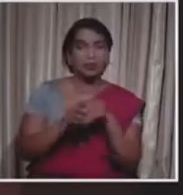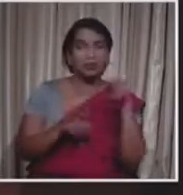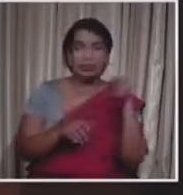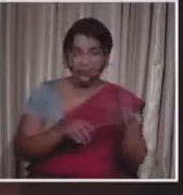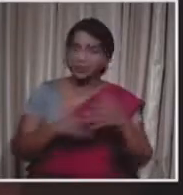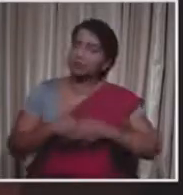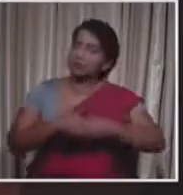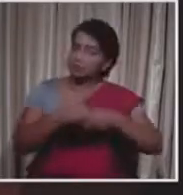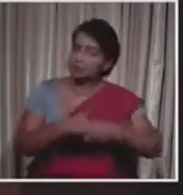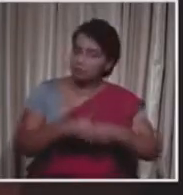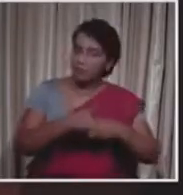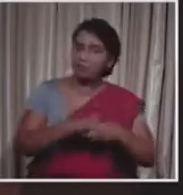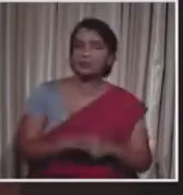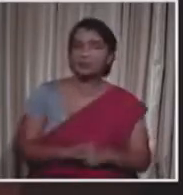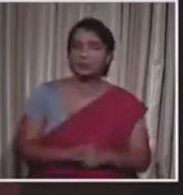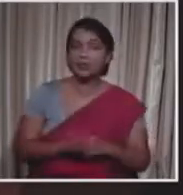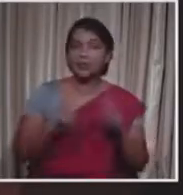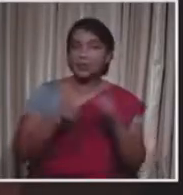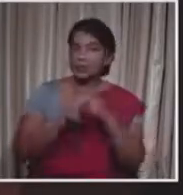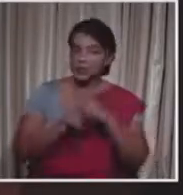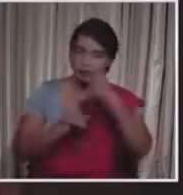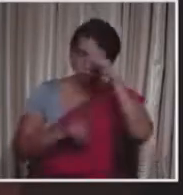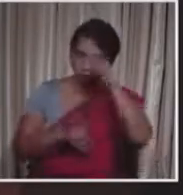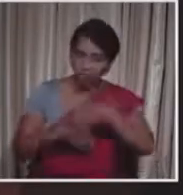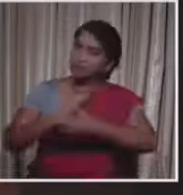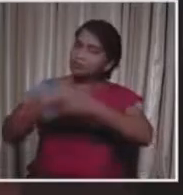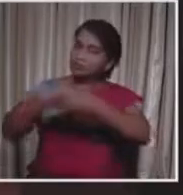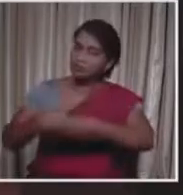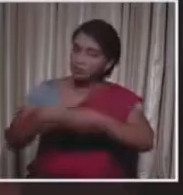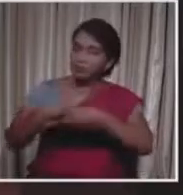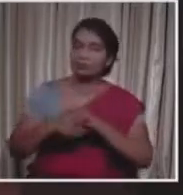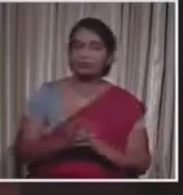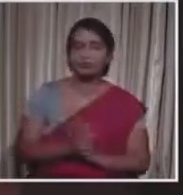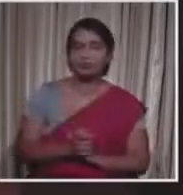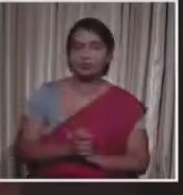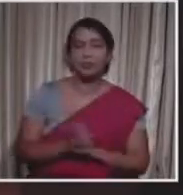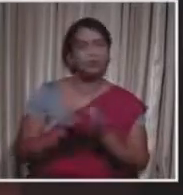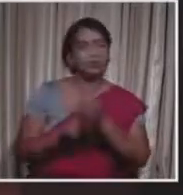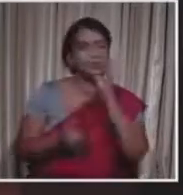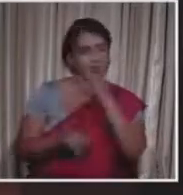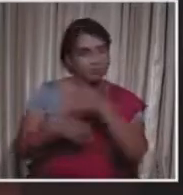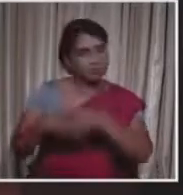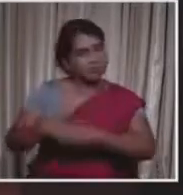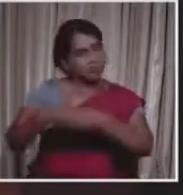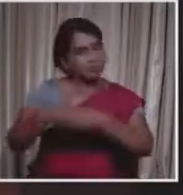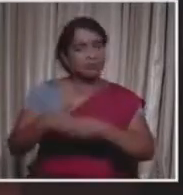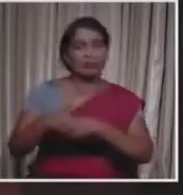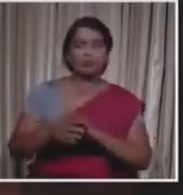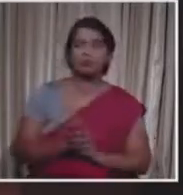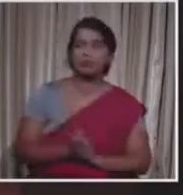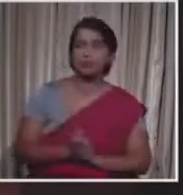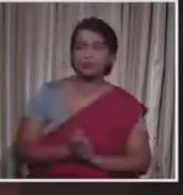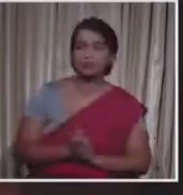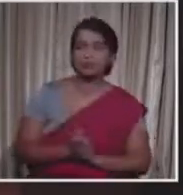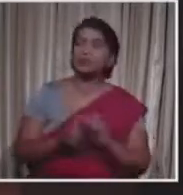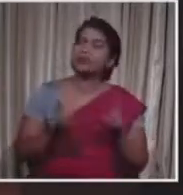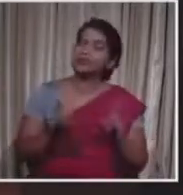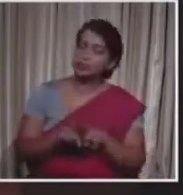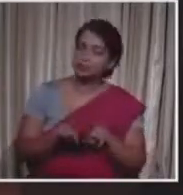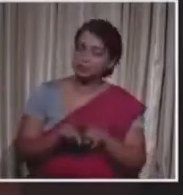අපි සුබපතනවා. දල සලහපෙරුව මැතිතුමාට සුබපතනවා. ජනාධිපතිතුමාටත් අපි සුබපතනවා. ඒ